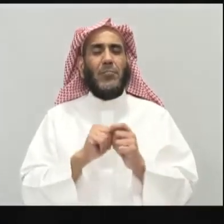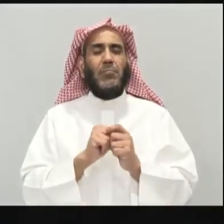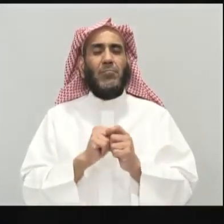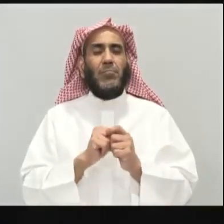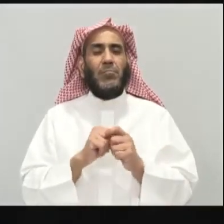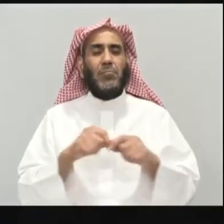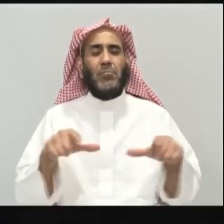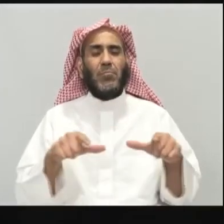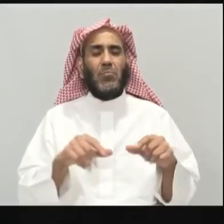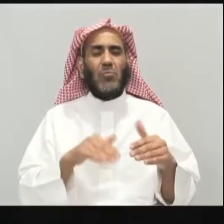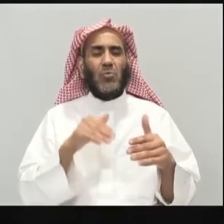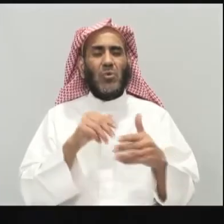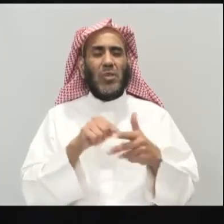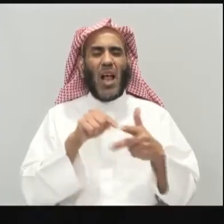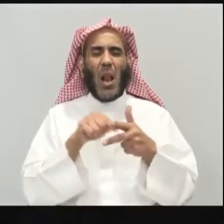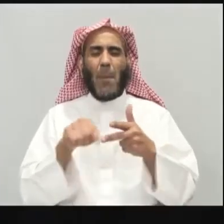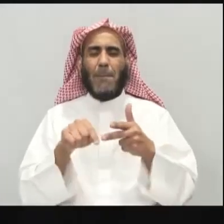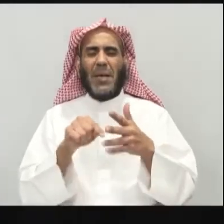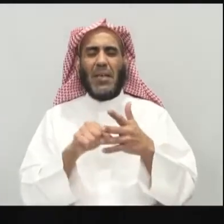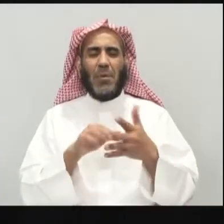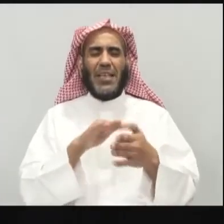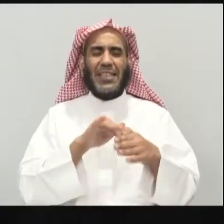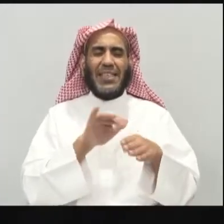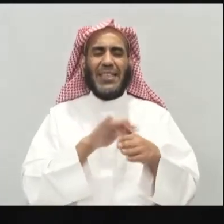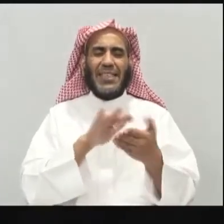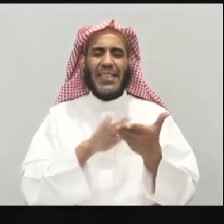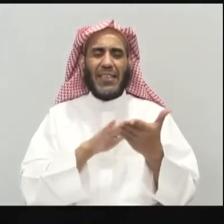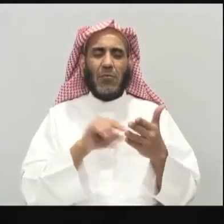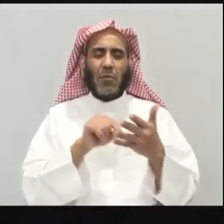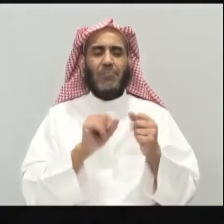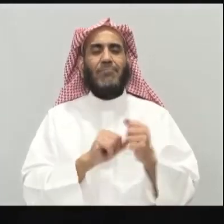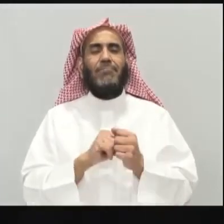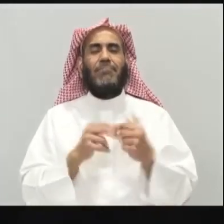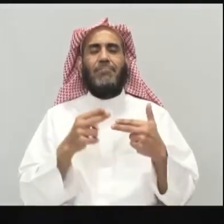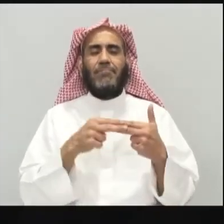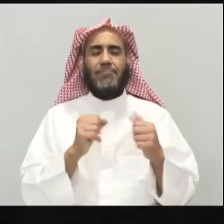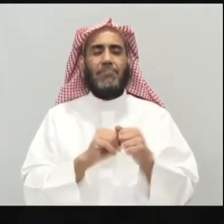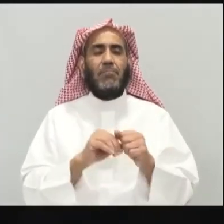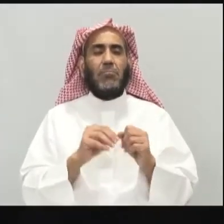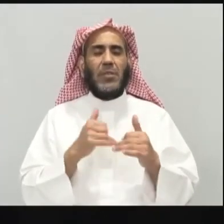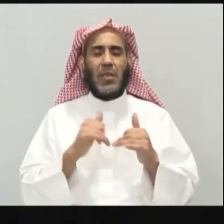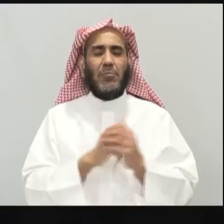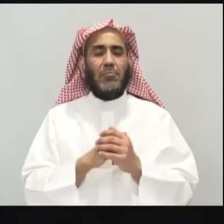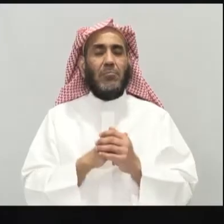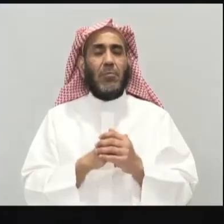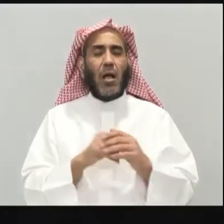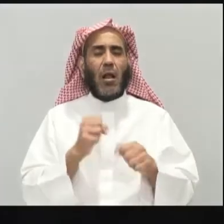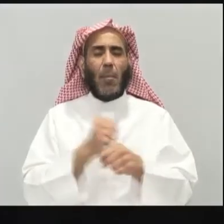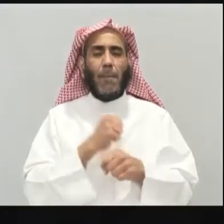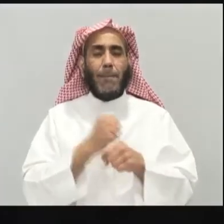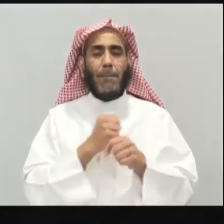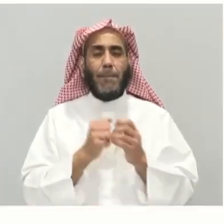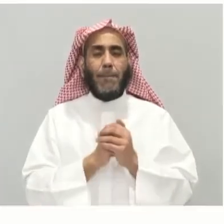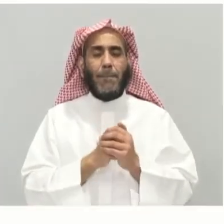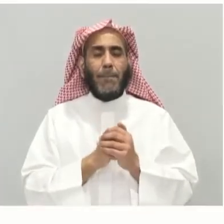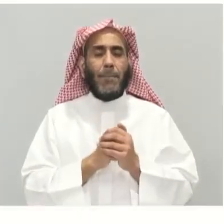اللي يسجل المسامات مسامات السطح مثل المملكه هذه بالنسبه لطريقه همم العمل ايضا